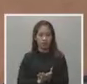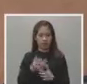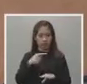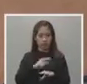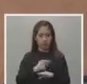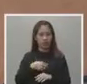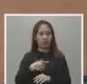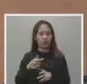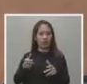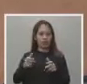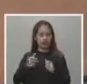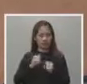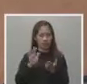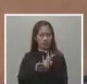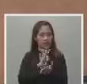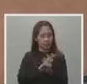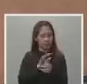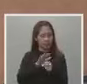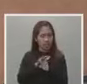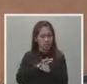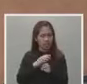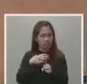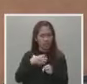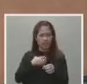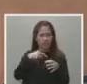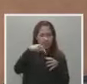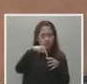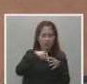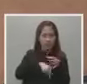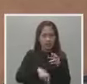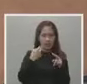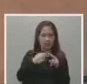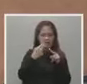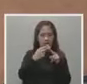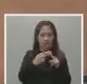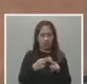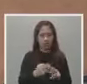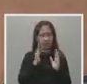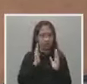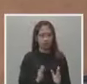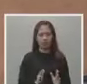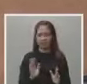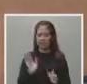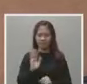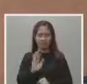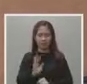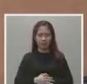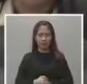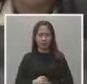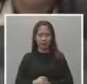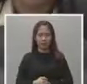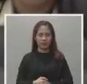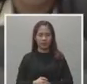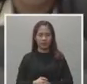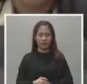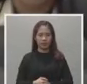เอกสารพอสมควรนะครับพยายามลงอย่าไปลงรายชื่อบุคคลอะไรที่ไม่จำเป็นนะครับ ครับ